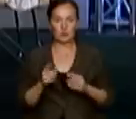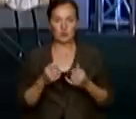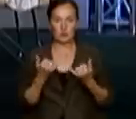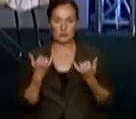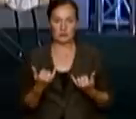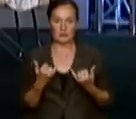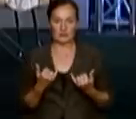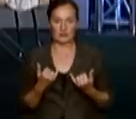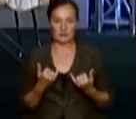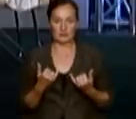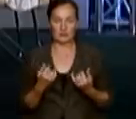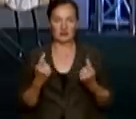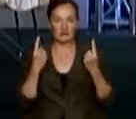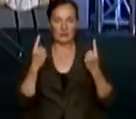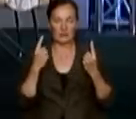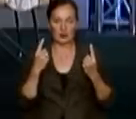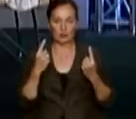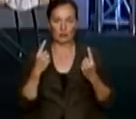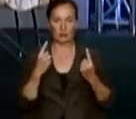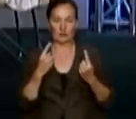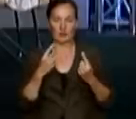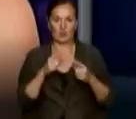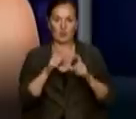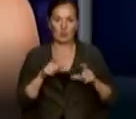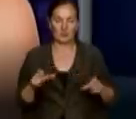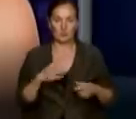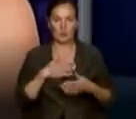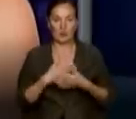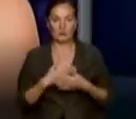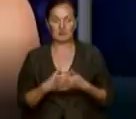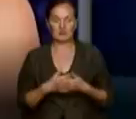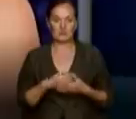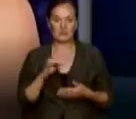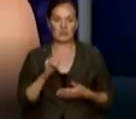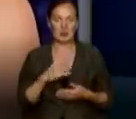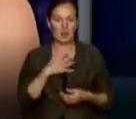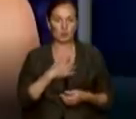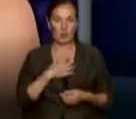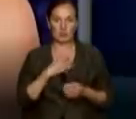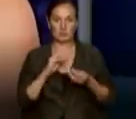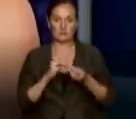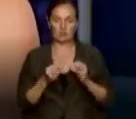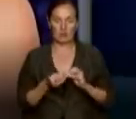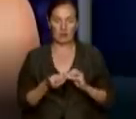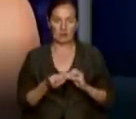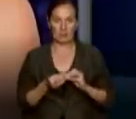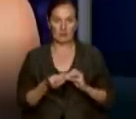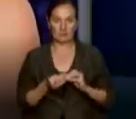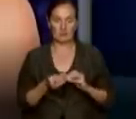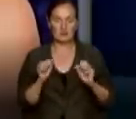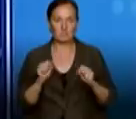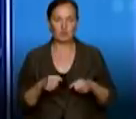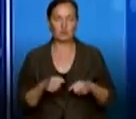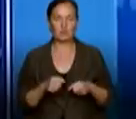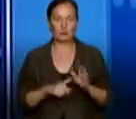цієї такої великої громадської активності і актуальності проблеми, і масштаба її, ми зможемо її реально